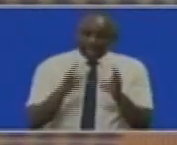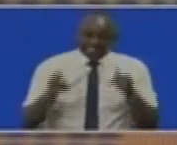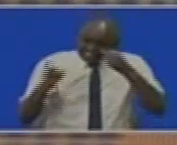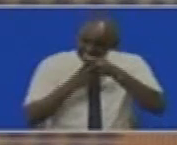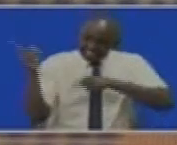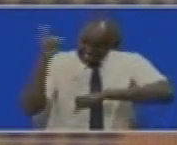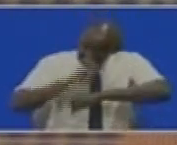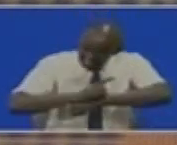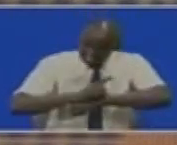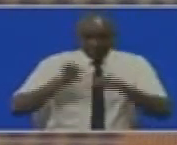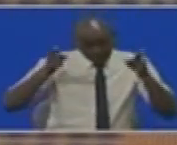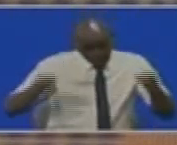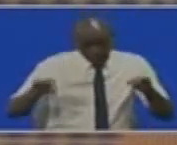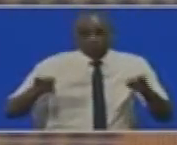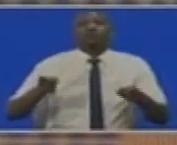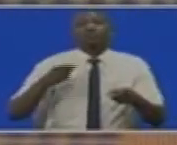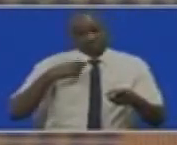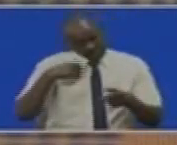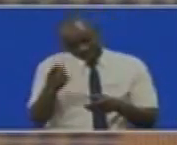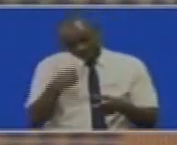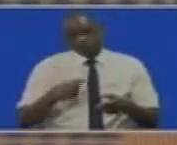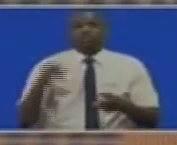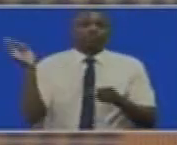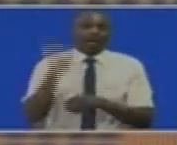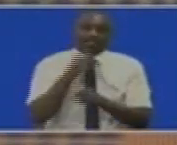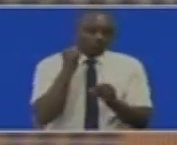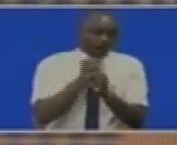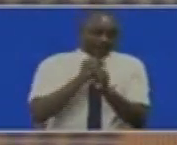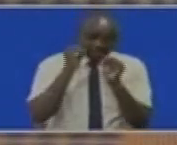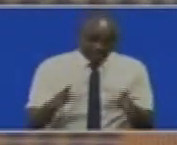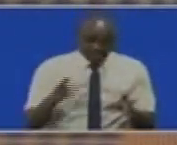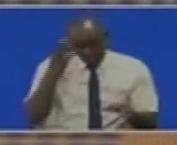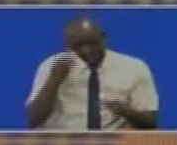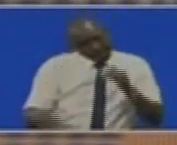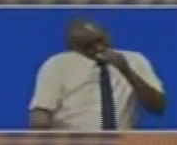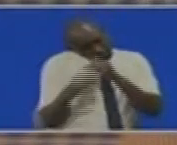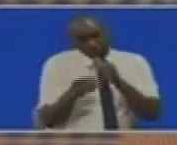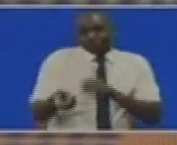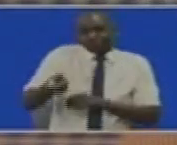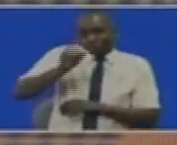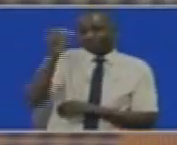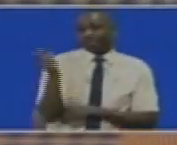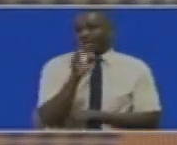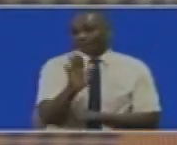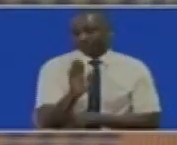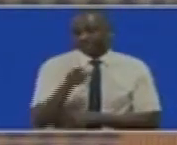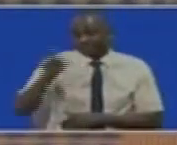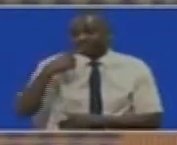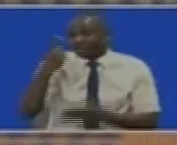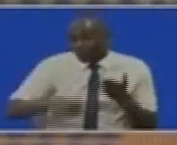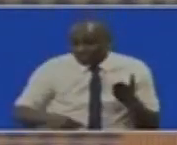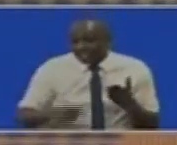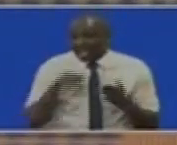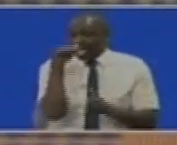saba zijazo ili kushinikiza uainishaji wa mishahara na marupurupu yao. Ilani hiyo wameitoa mapema hii leo